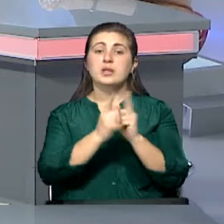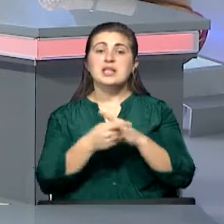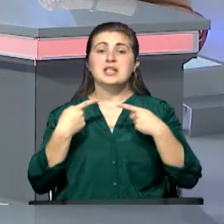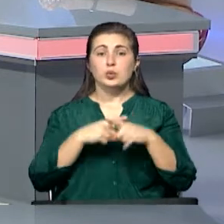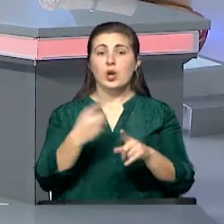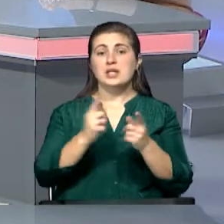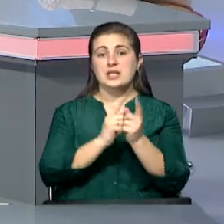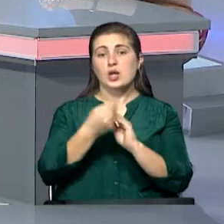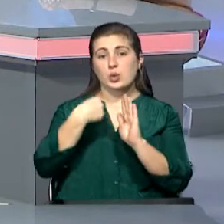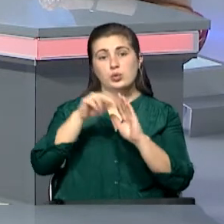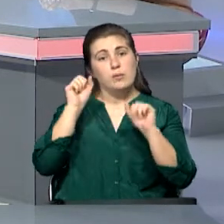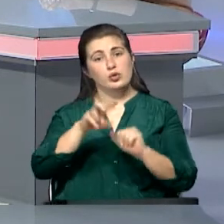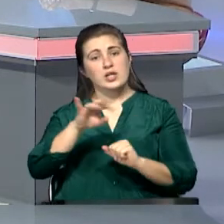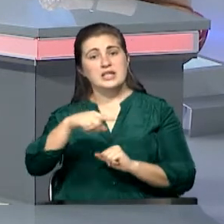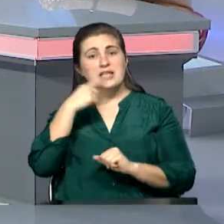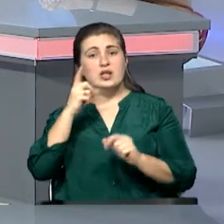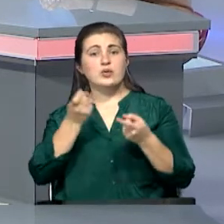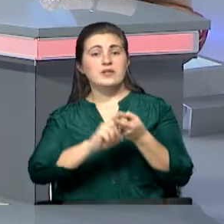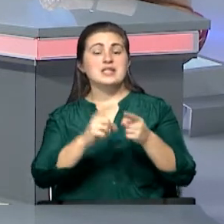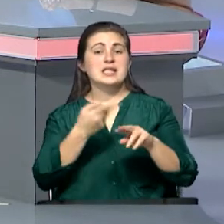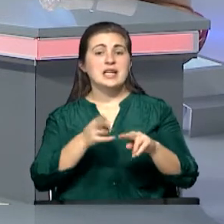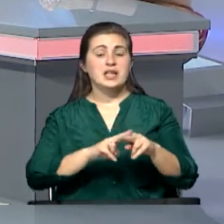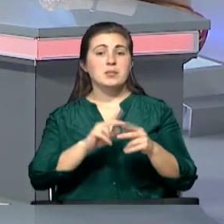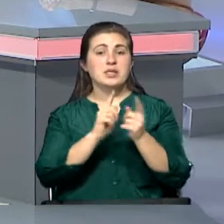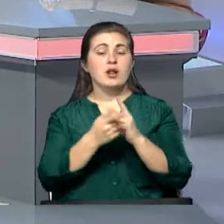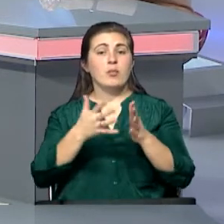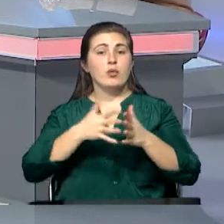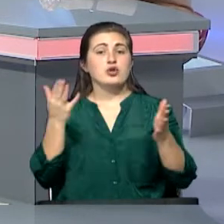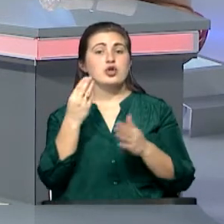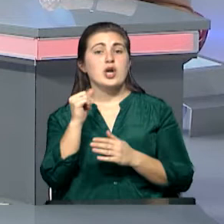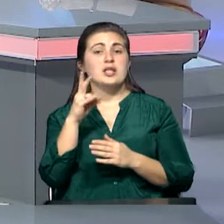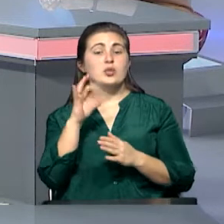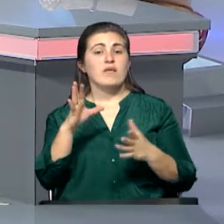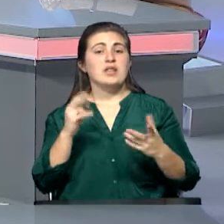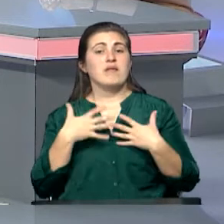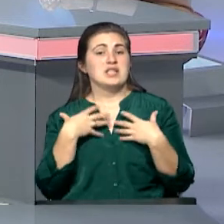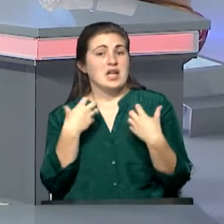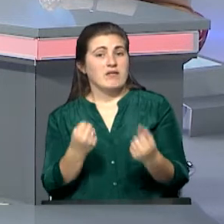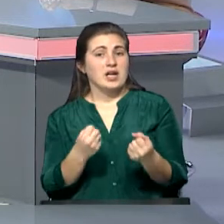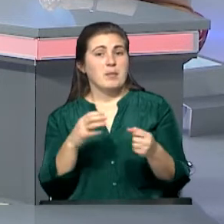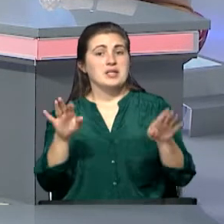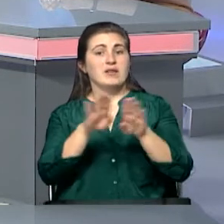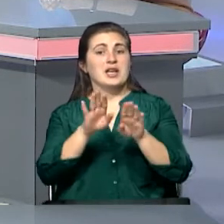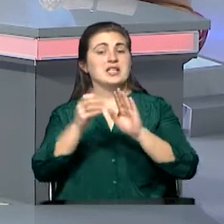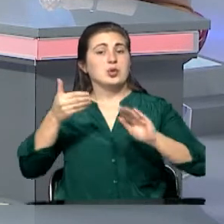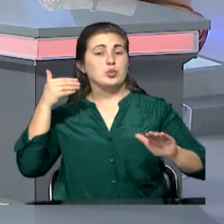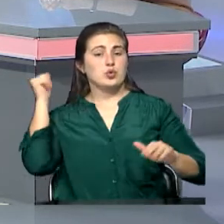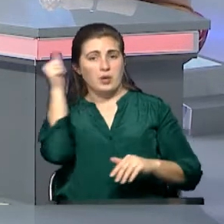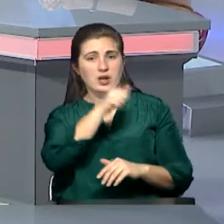стали лучше. Можно ли сказать, что в связи с этим стало больше шансов на выздоровление по сравнению с предыдущими